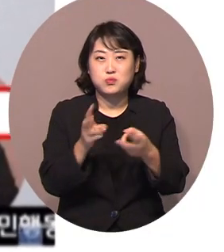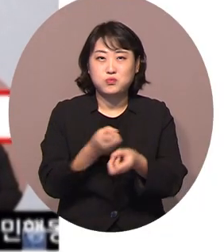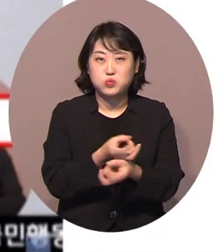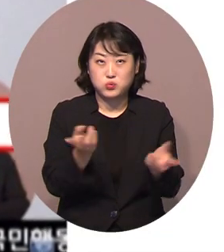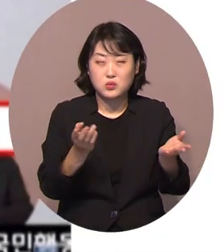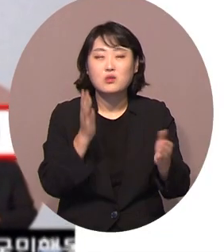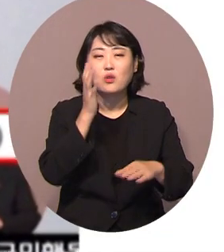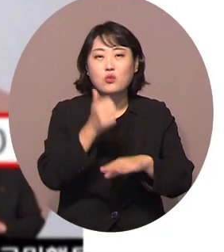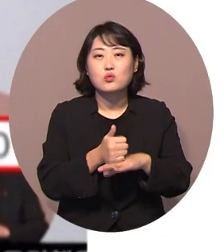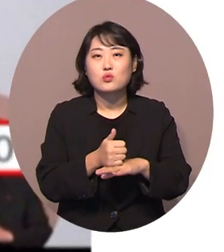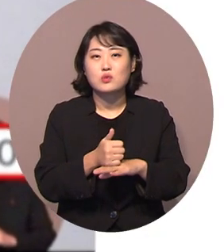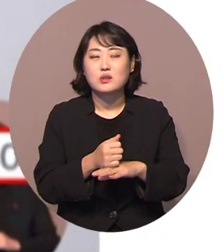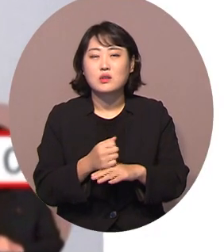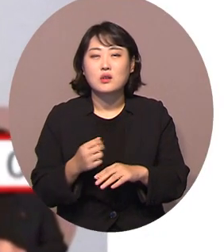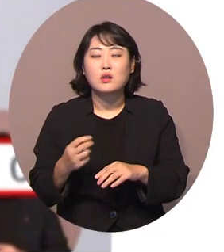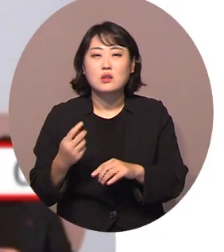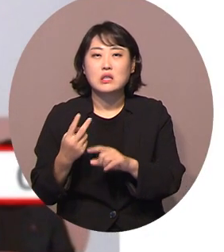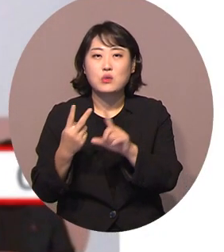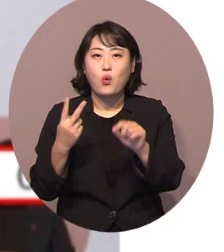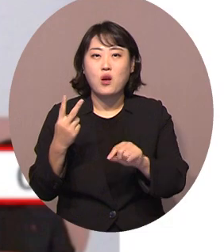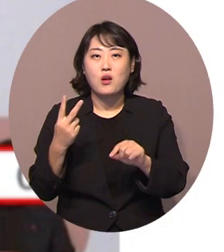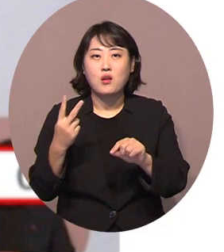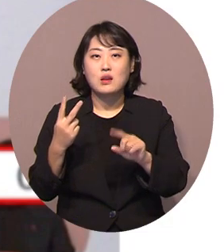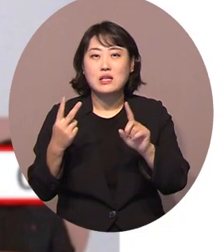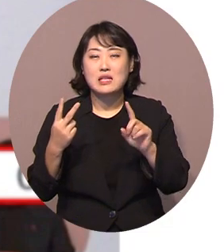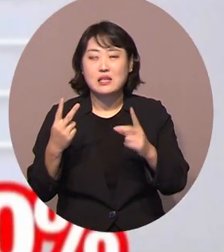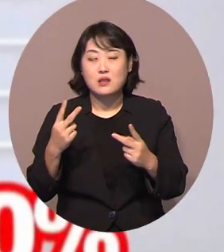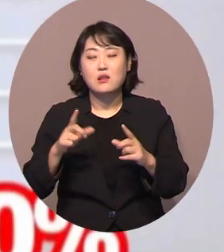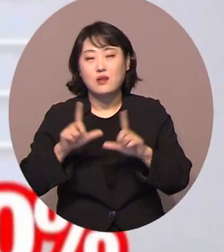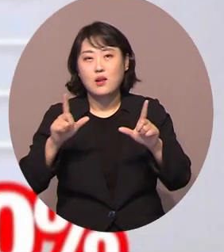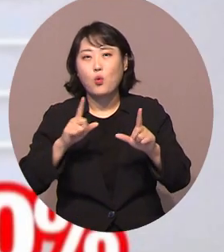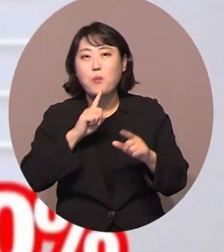2일 조 예비 후보를 경찰에 고발한 바 있습니다